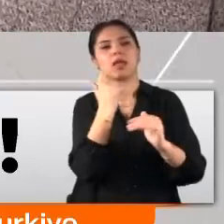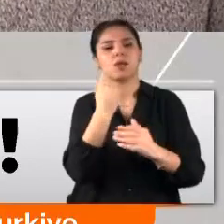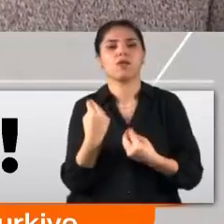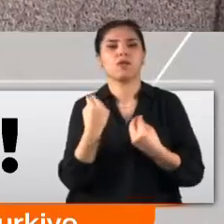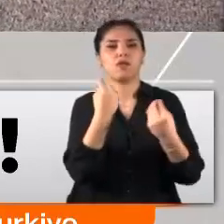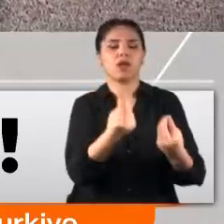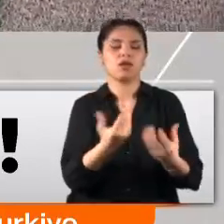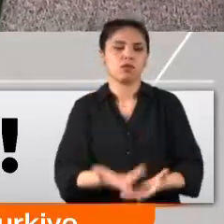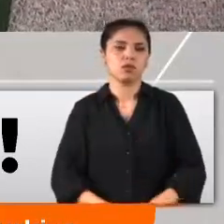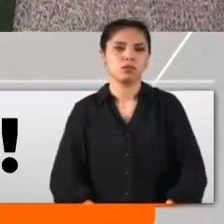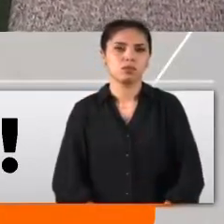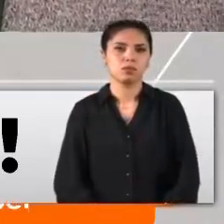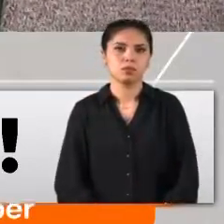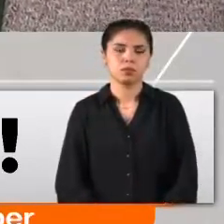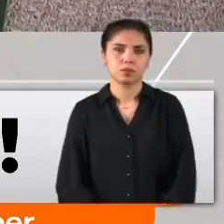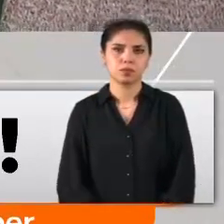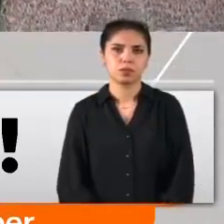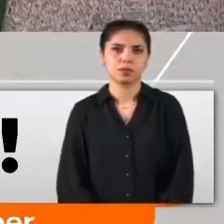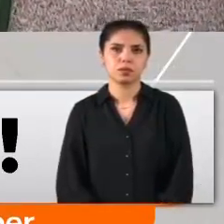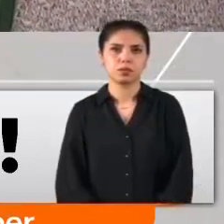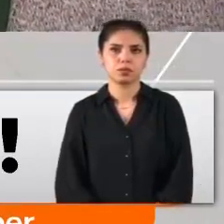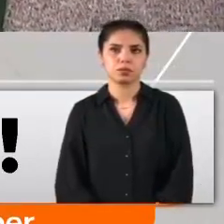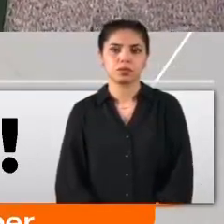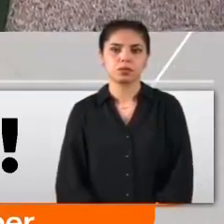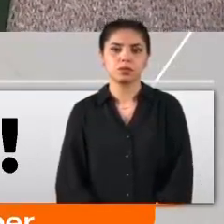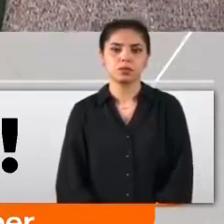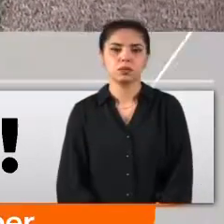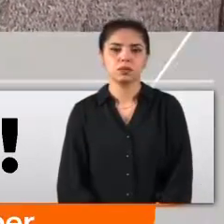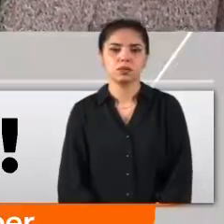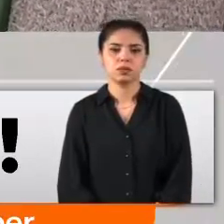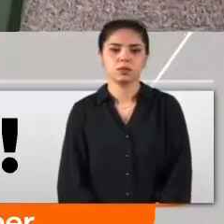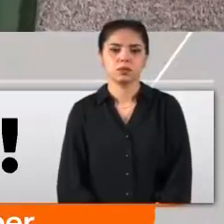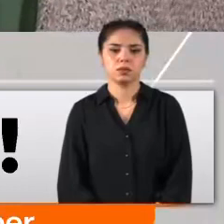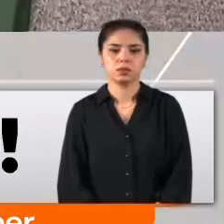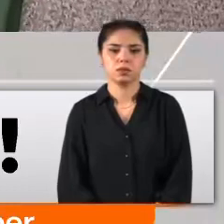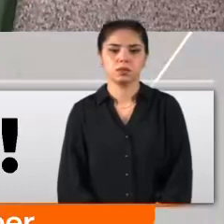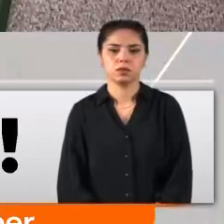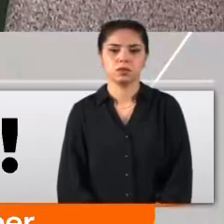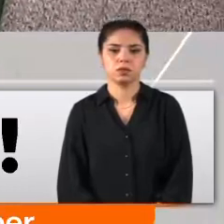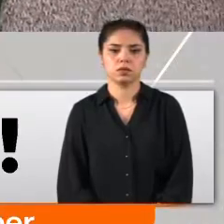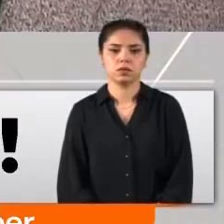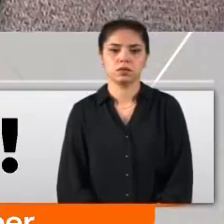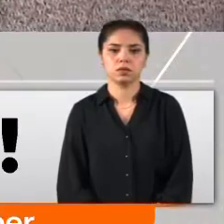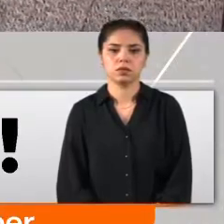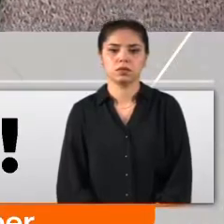konutlar yapılacak. Şu anda başvurusunu yapmış ve hasarlı olduğu tespit edilen evlerden başlamak üzere